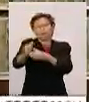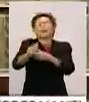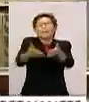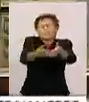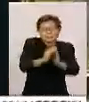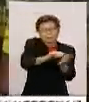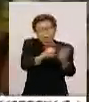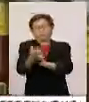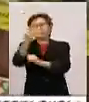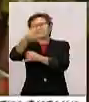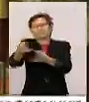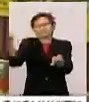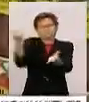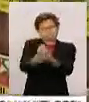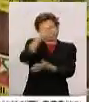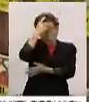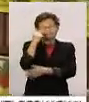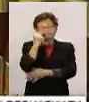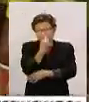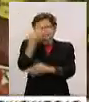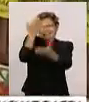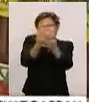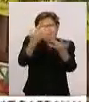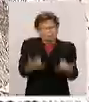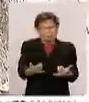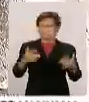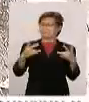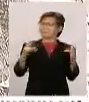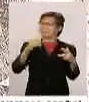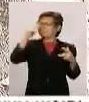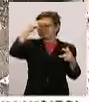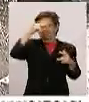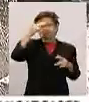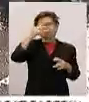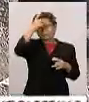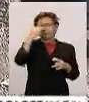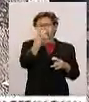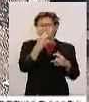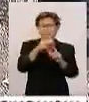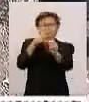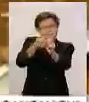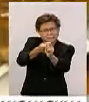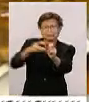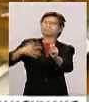diminta oleh Jabatan Kasam. Datuk Seri Najib setakat ini menafikan sebarang salah laku.